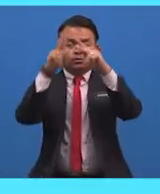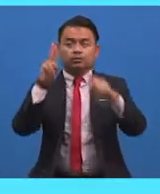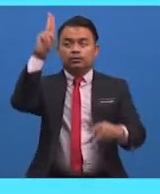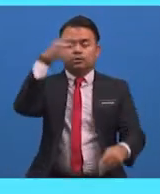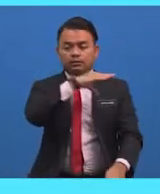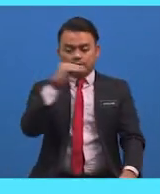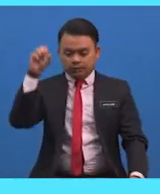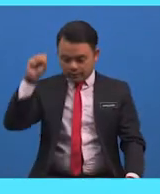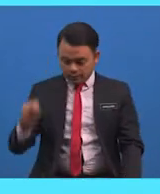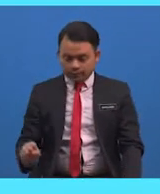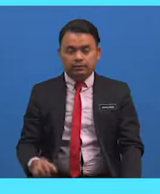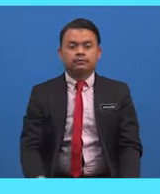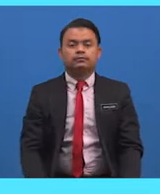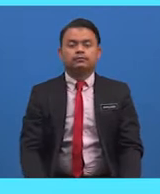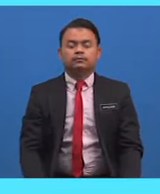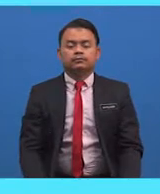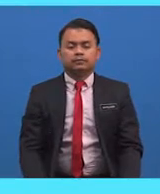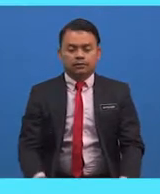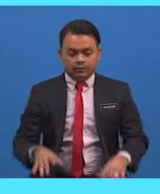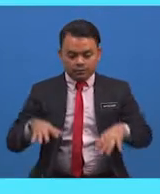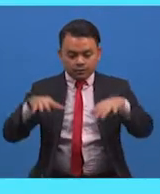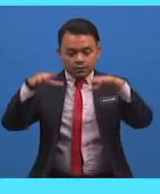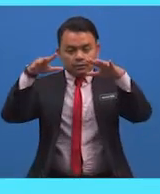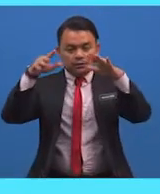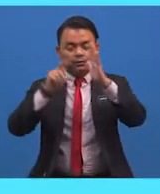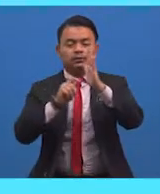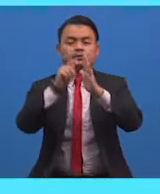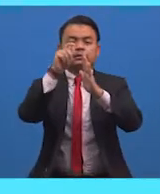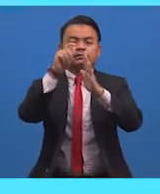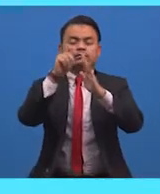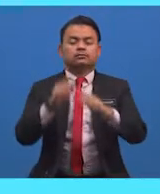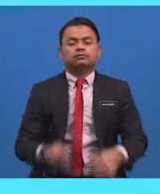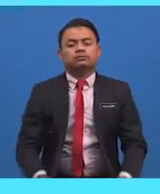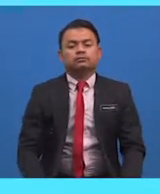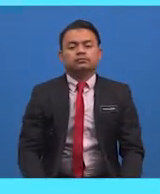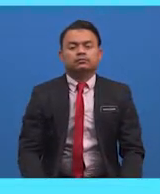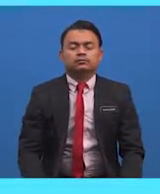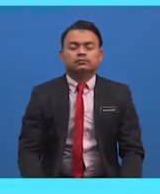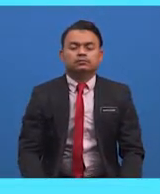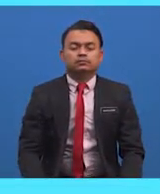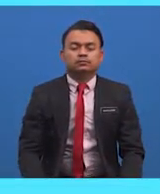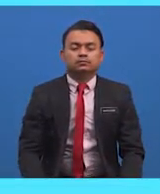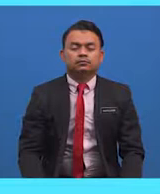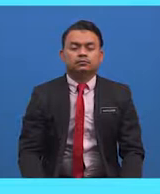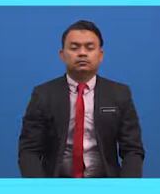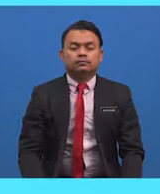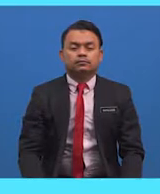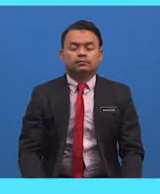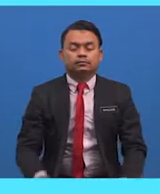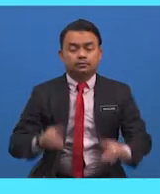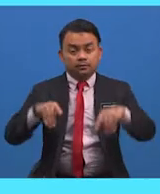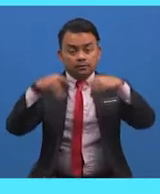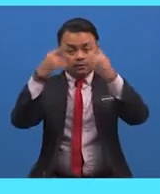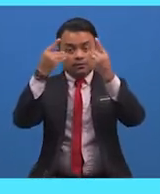sejatan akan meningkat dan juga peningkatan proses luluh hawa. Kesan keempat